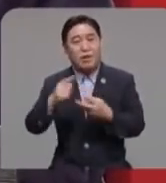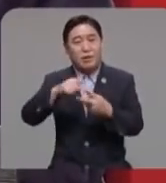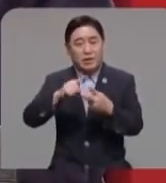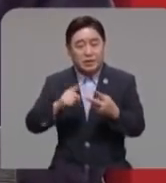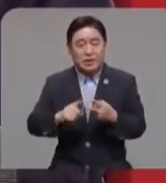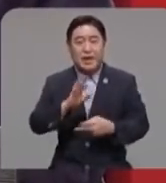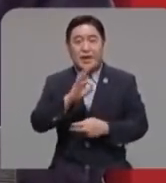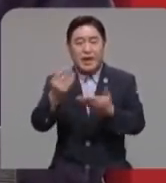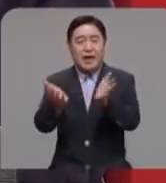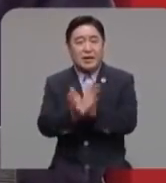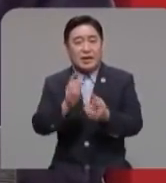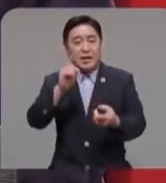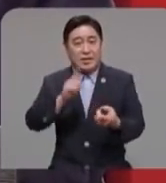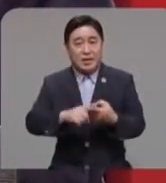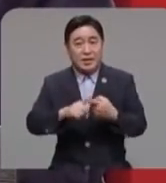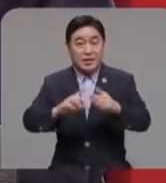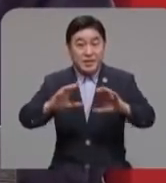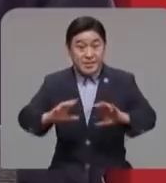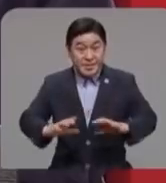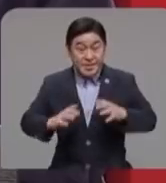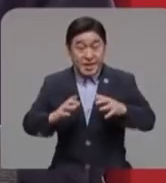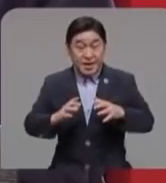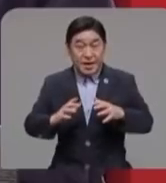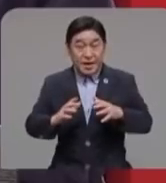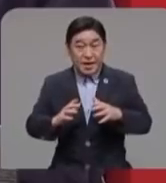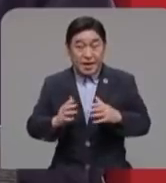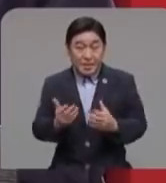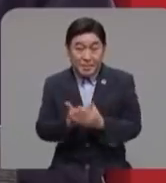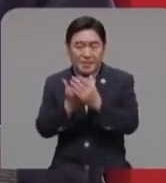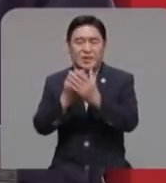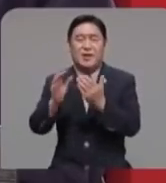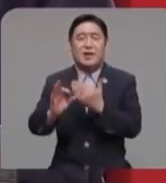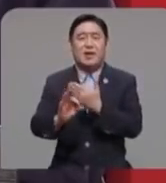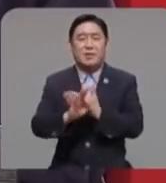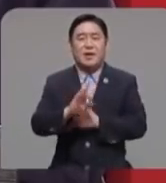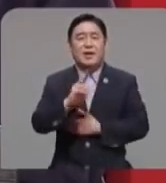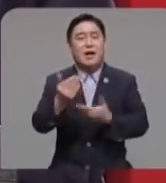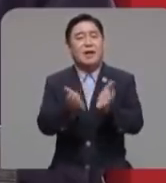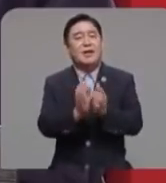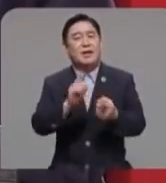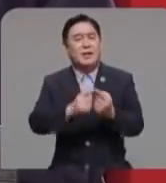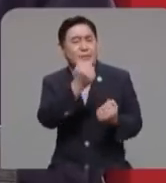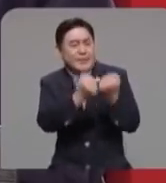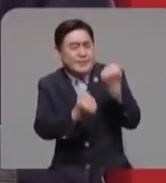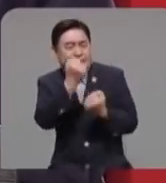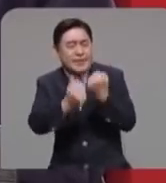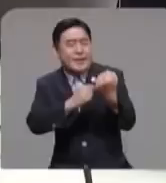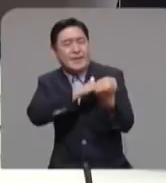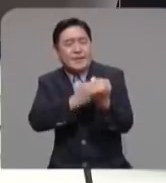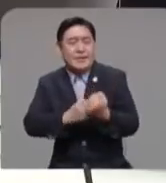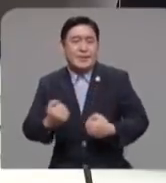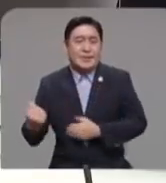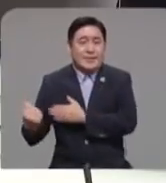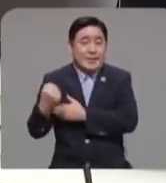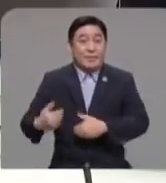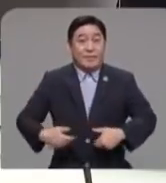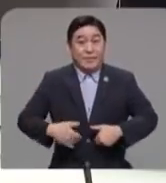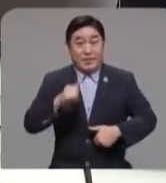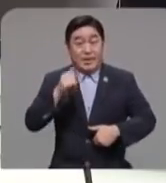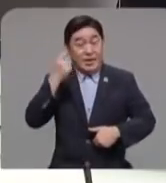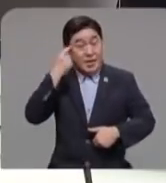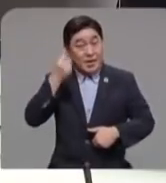저는 야당을 상대로 나라가 진짜 조금이라도 나가려고 하려면 야당을 상대로 설득하는 힘이 제일 필요하다고